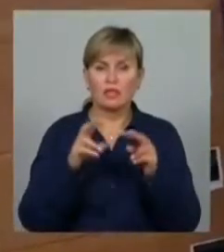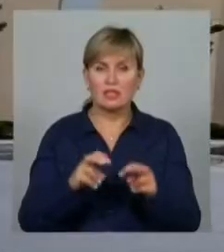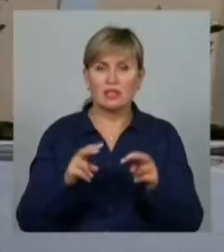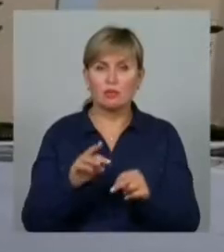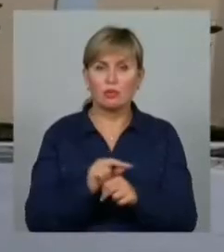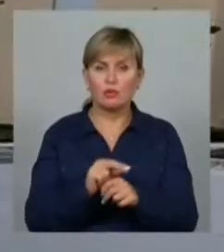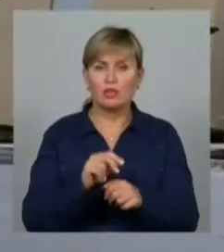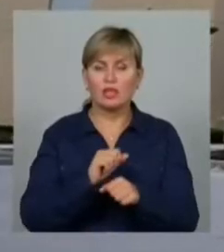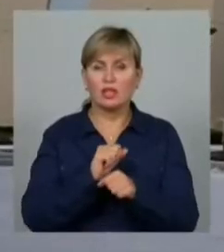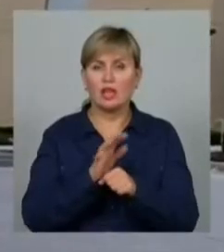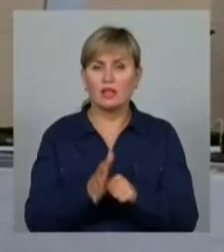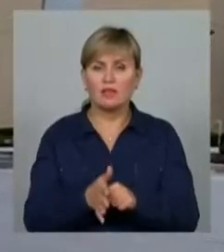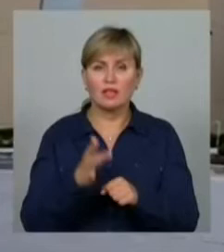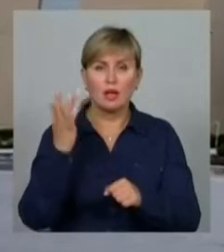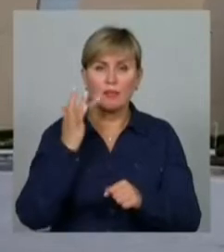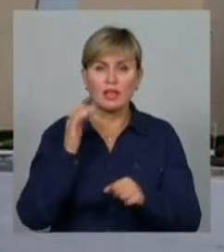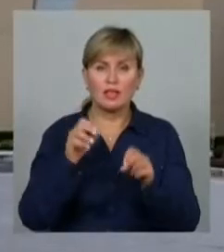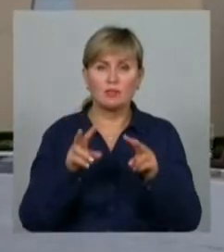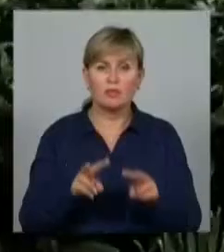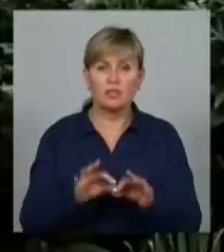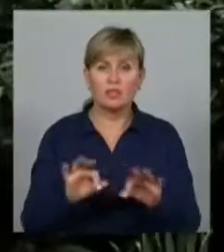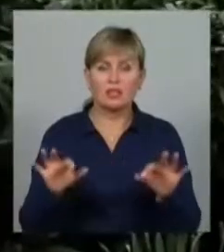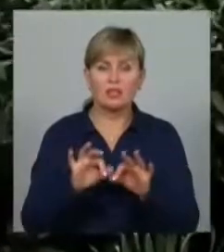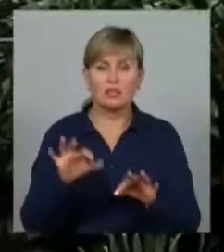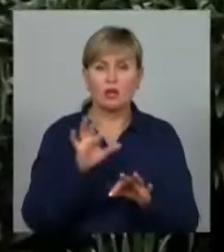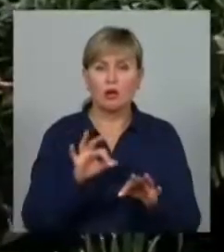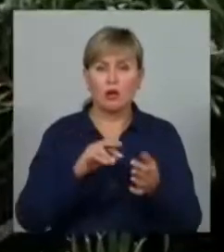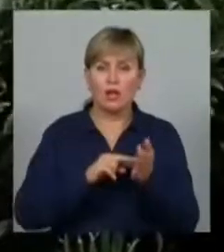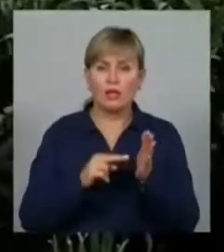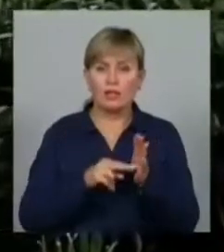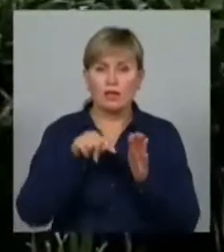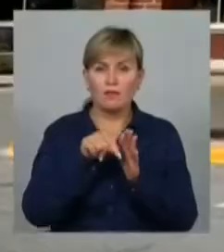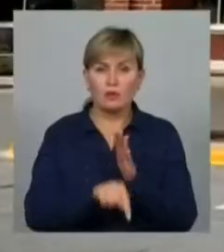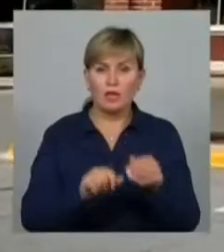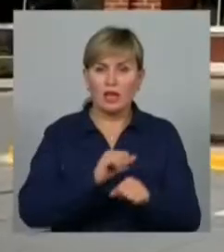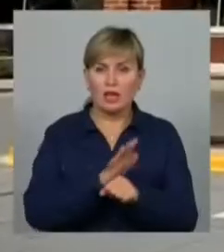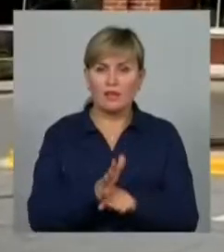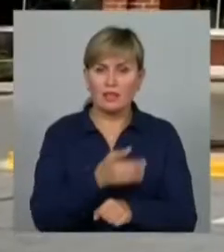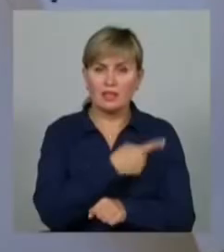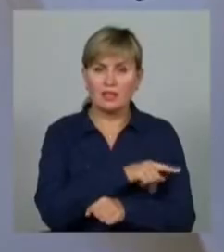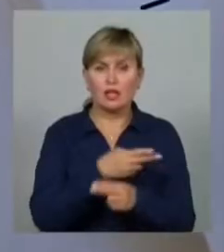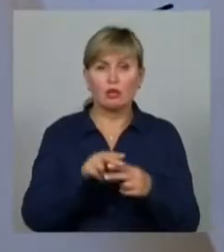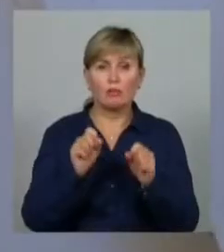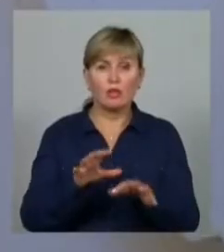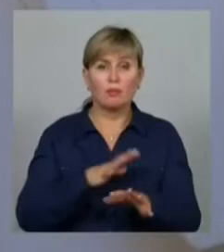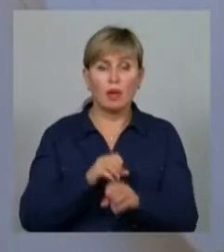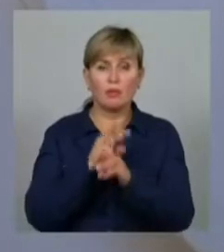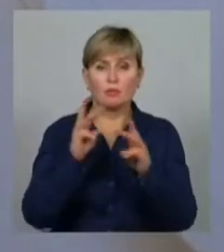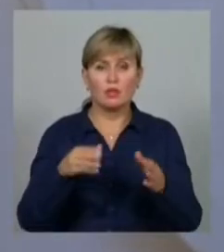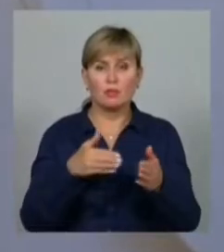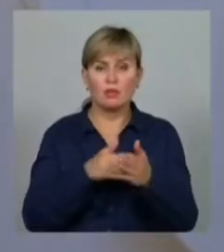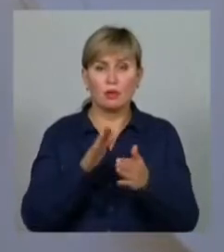по лечению коронавируса. Американские специалисты рассказали о логистике внутри ковидного стационара, которая могла бы обеспечить